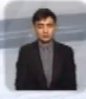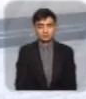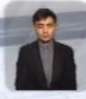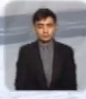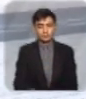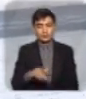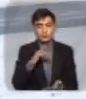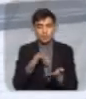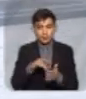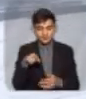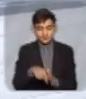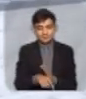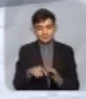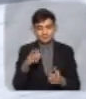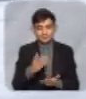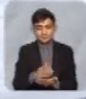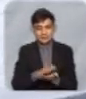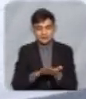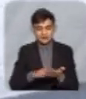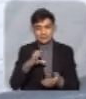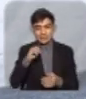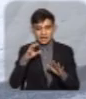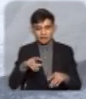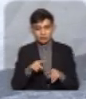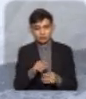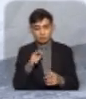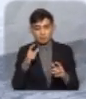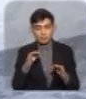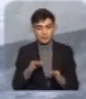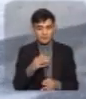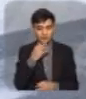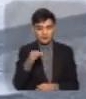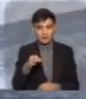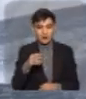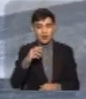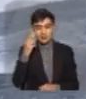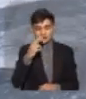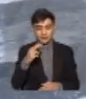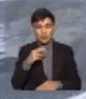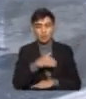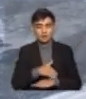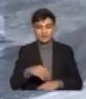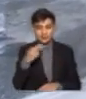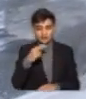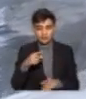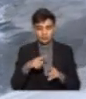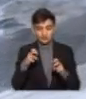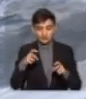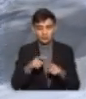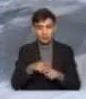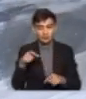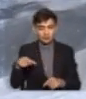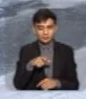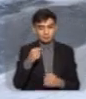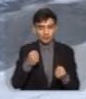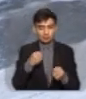Қала ішіндегі қардың дұрыс тазаланбауынан көлік жолдарда тарылып қалған. Мәселен, мына Астана көшесі орталықтағы көлік көп жүретін